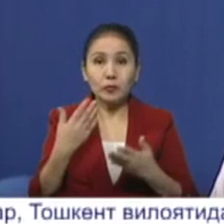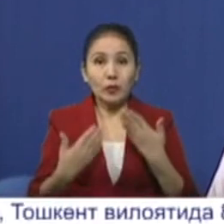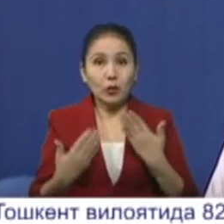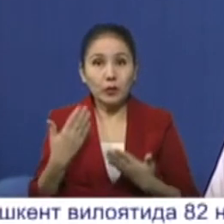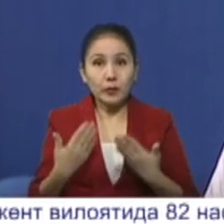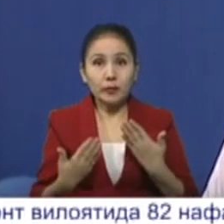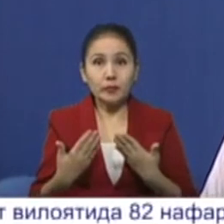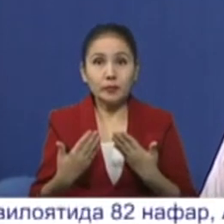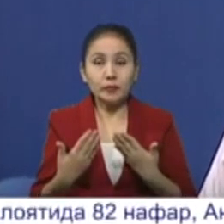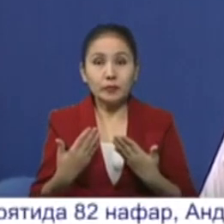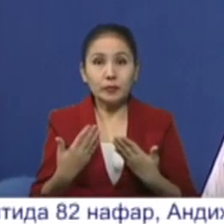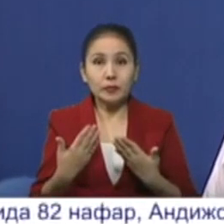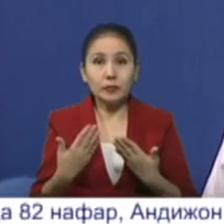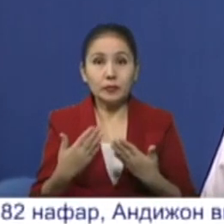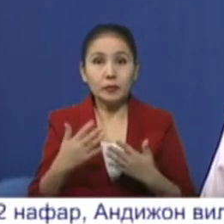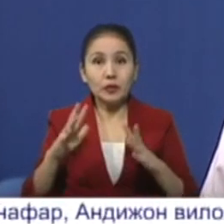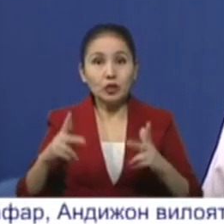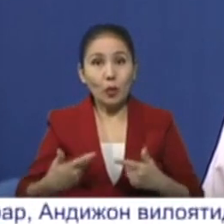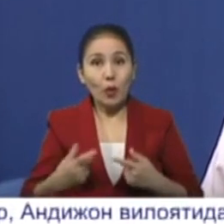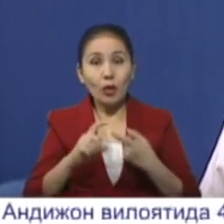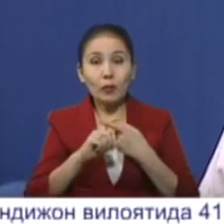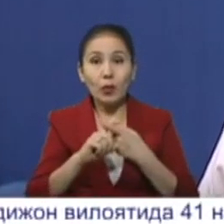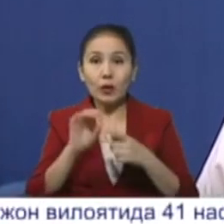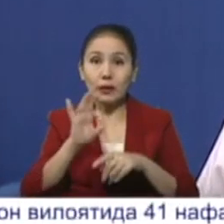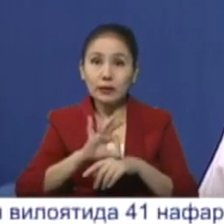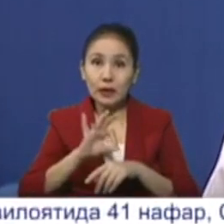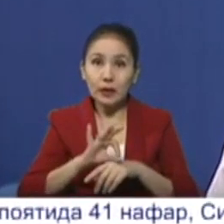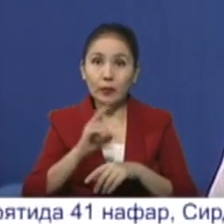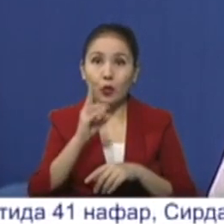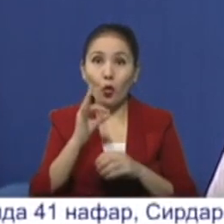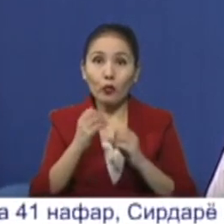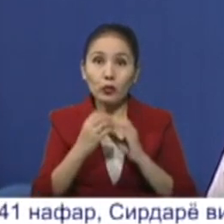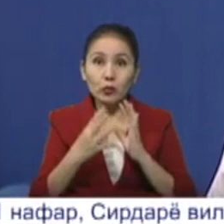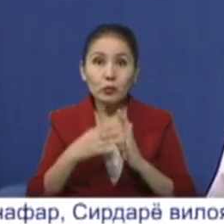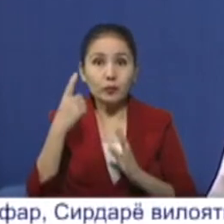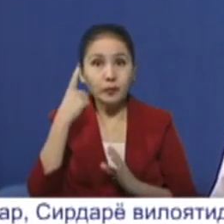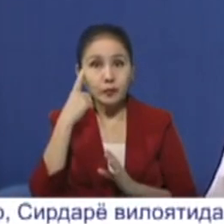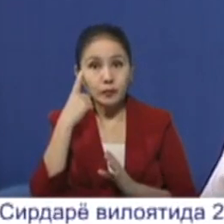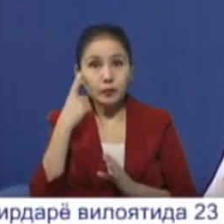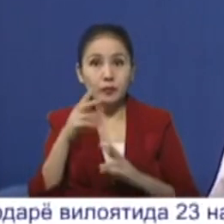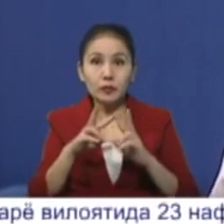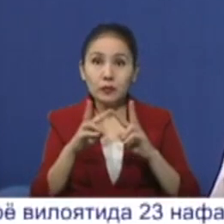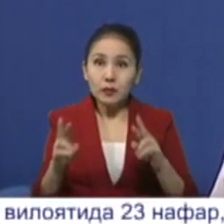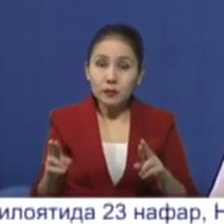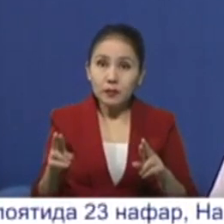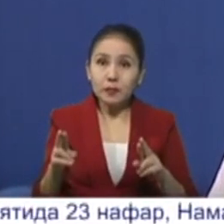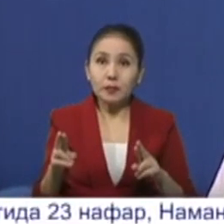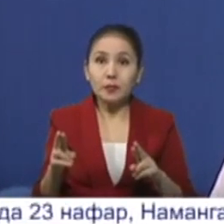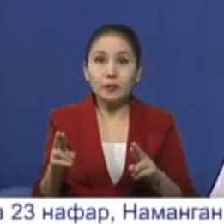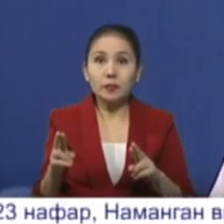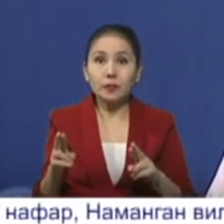aniq shu shamollash bilan bog'liq kasalliklarni ham COVID bilan kasallanishga aniq nima